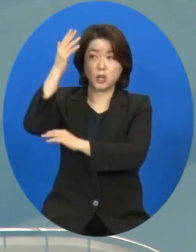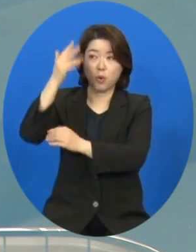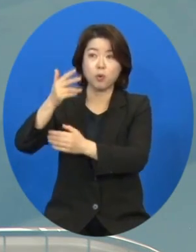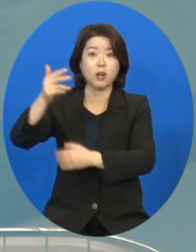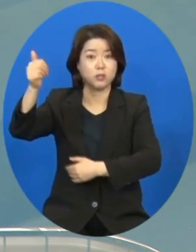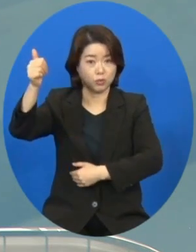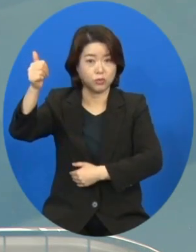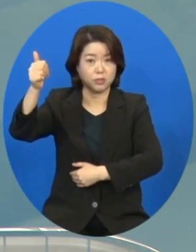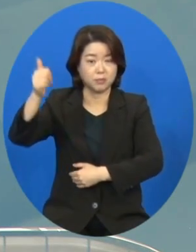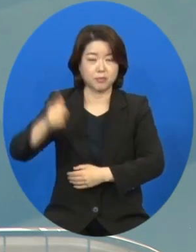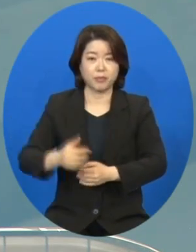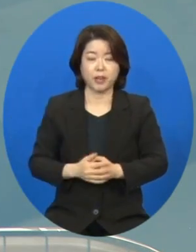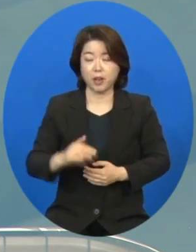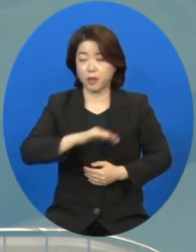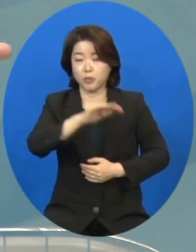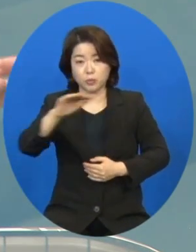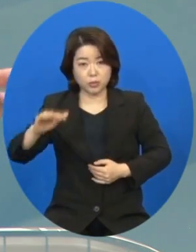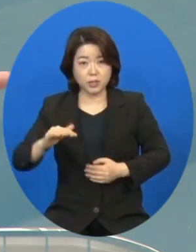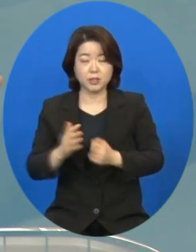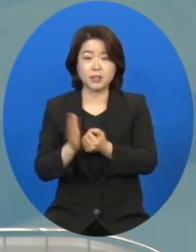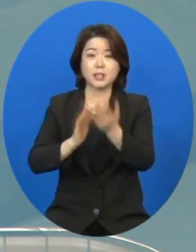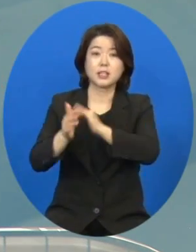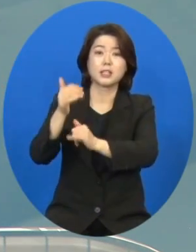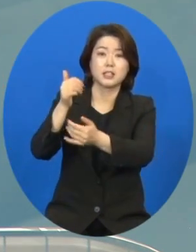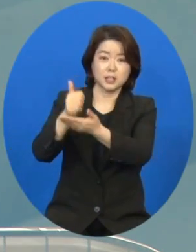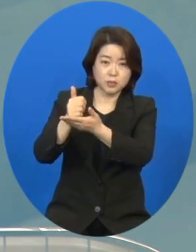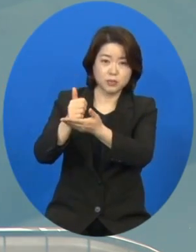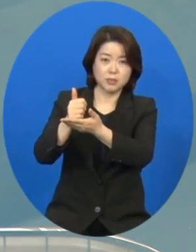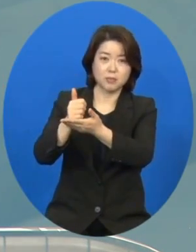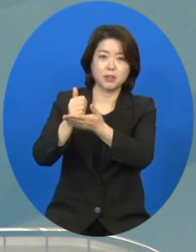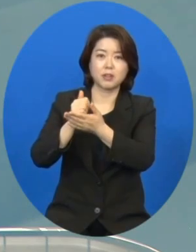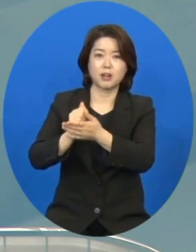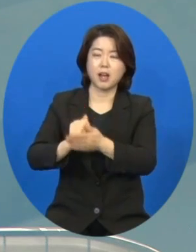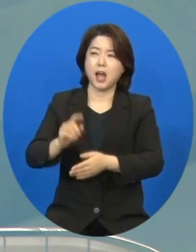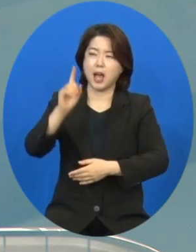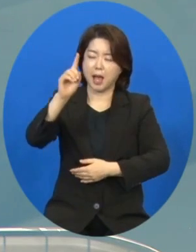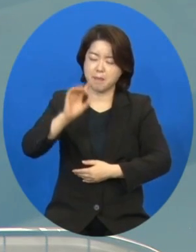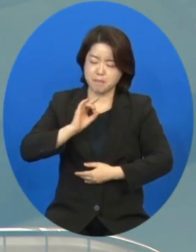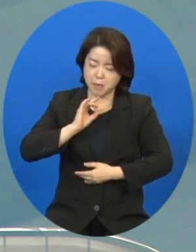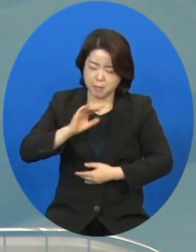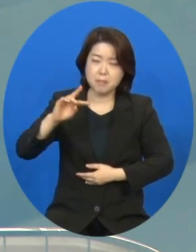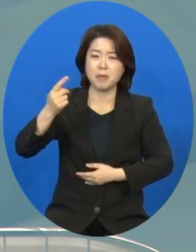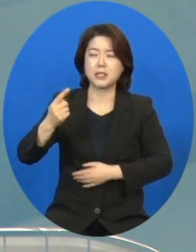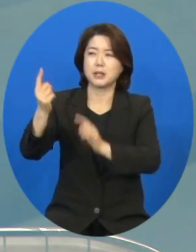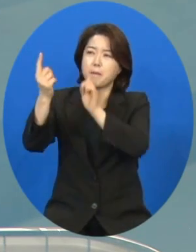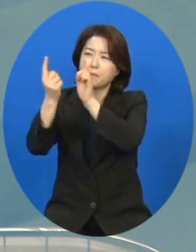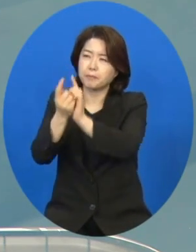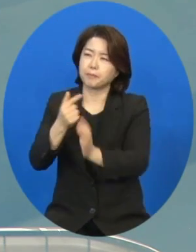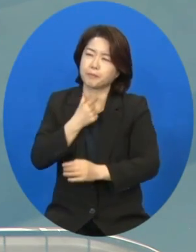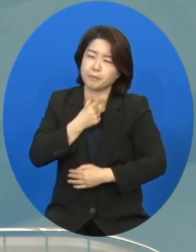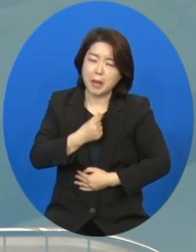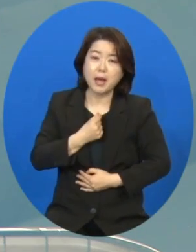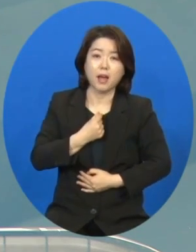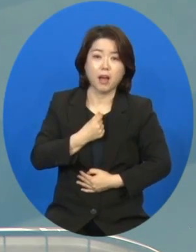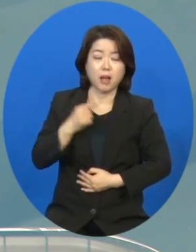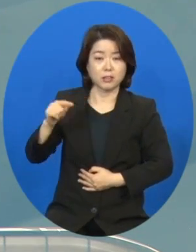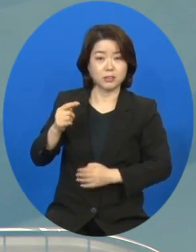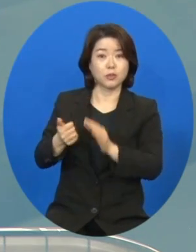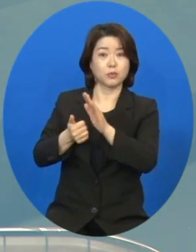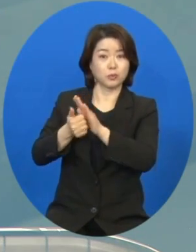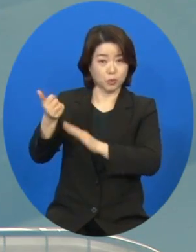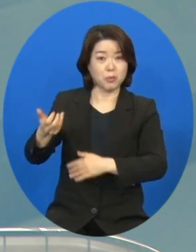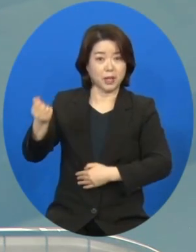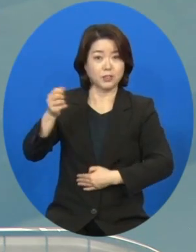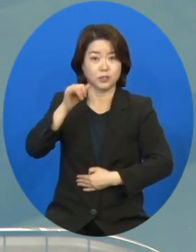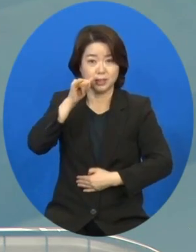주님이세요. 우리는 예수님을 한 번만이라도 만나보고 싶은 그런 소원도